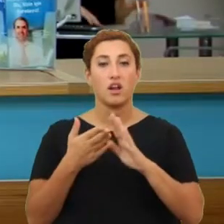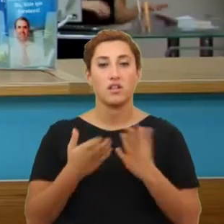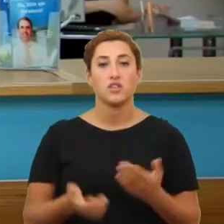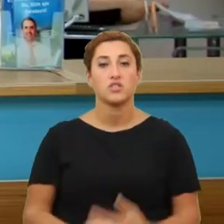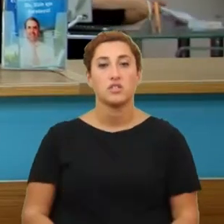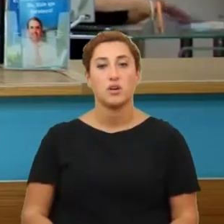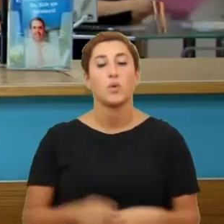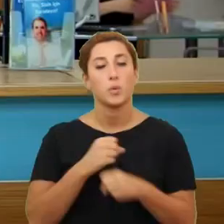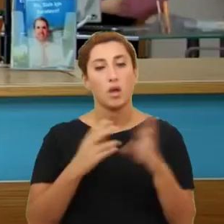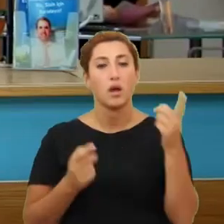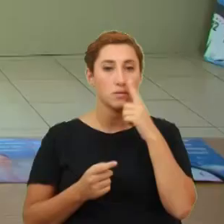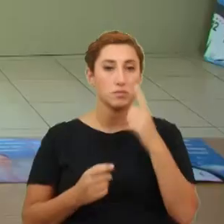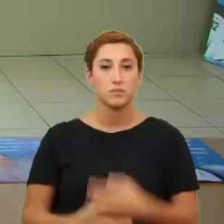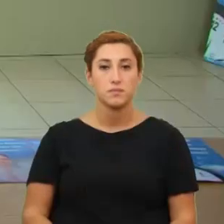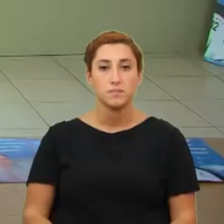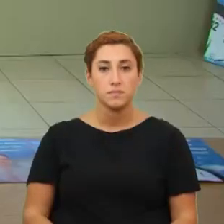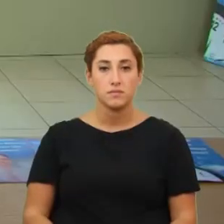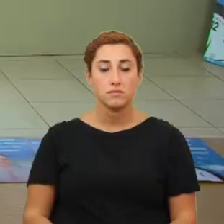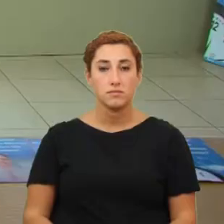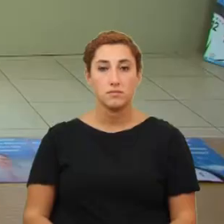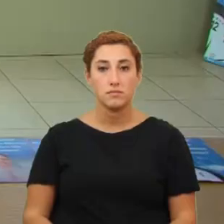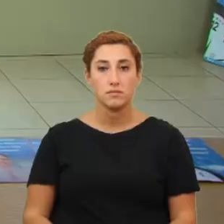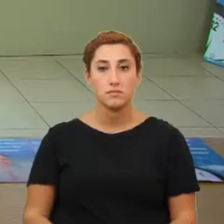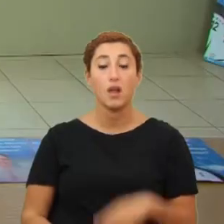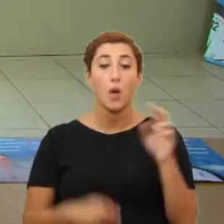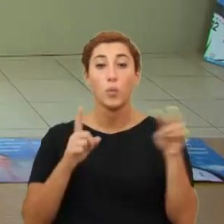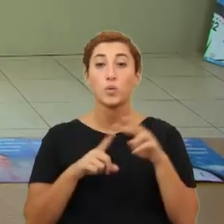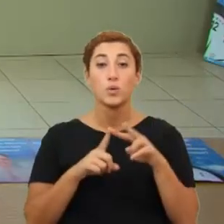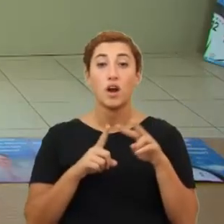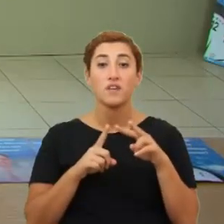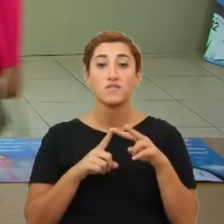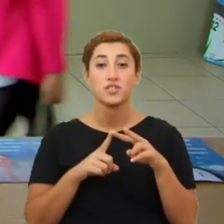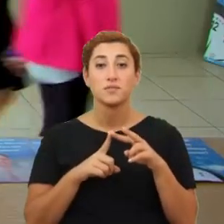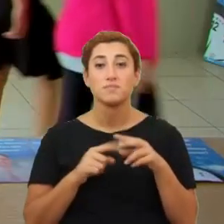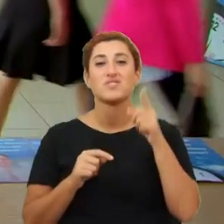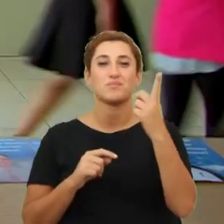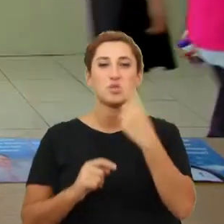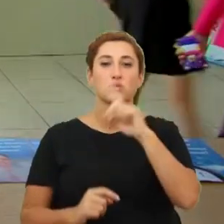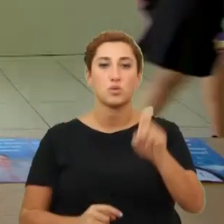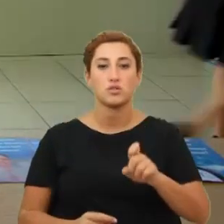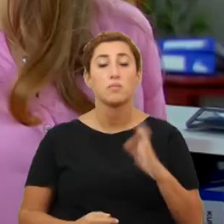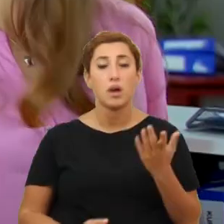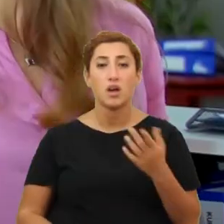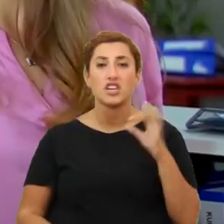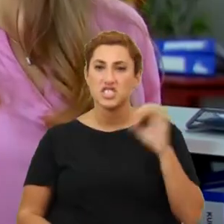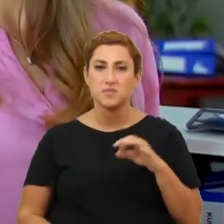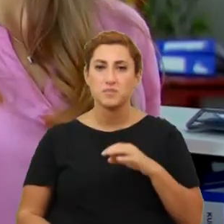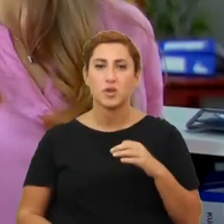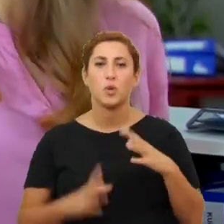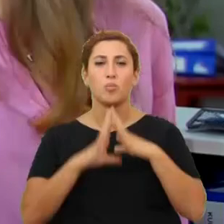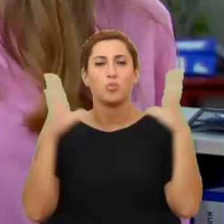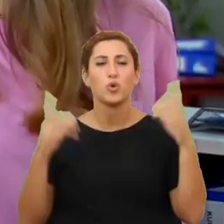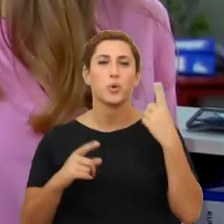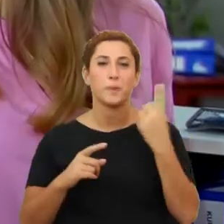arkadaşlar. Günaydın Nurhan. Hah! Nurhancığım, sana bir şey soracağım. Hah. Şimdi büyük